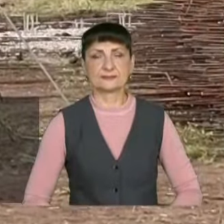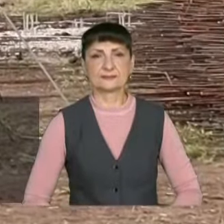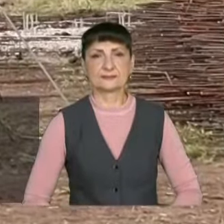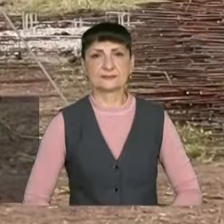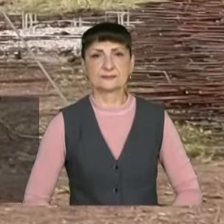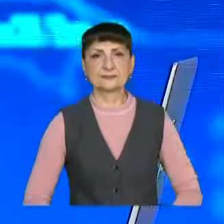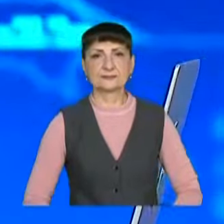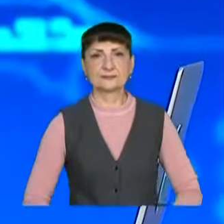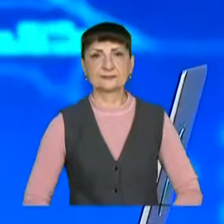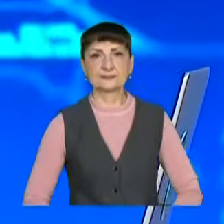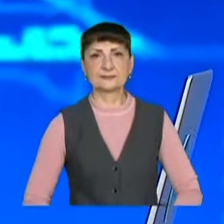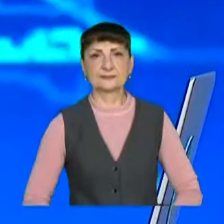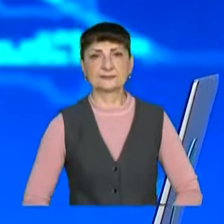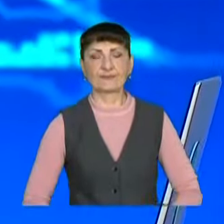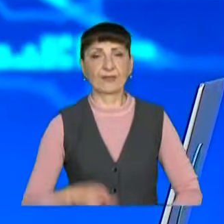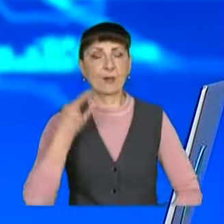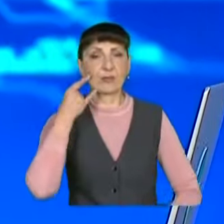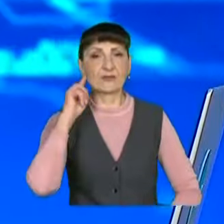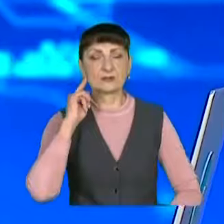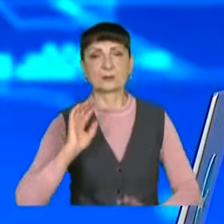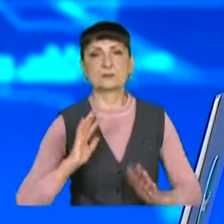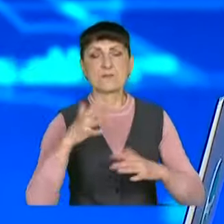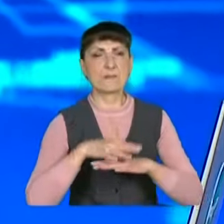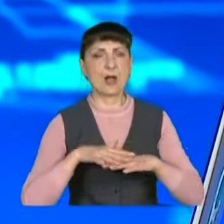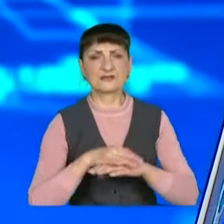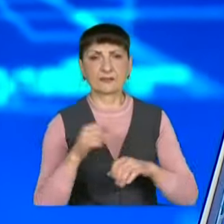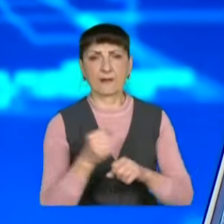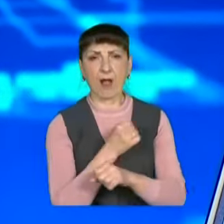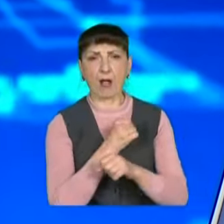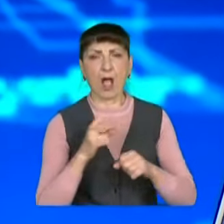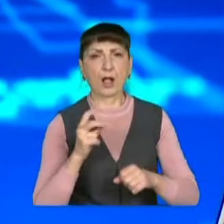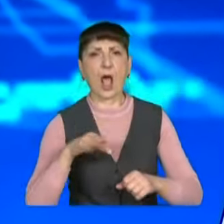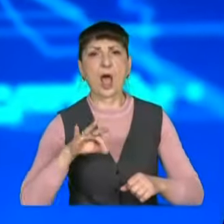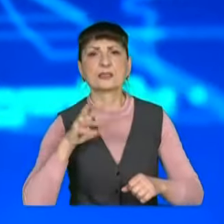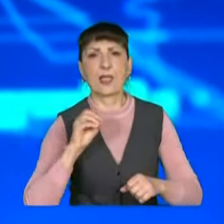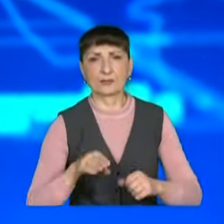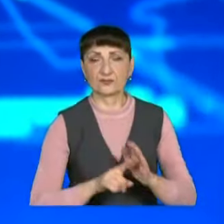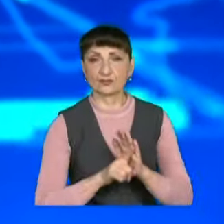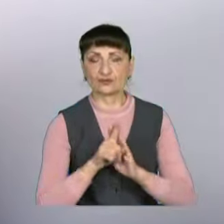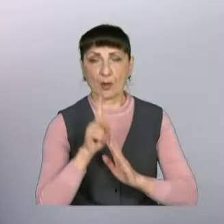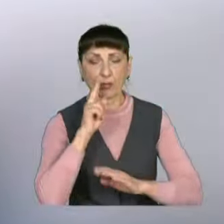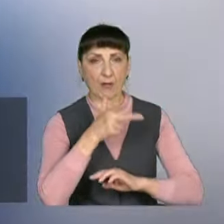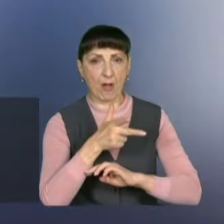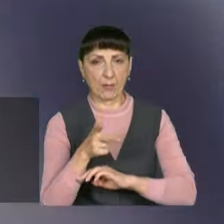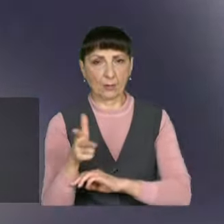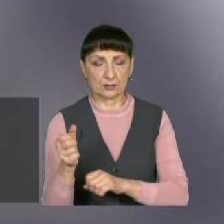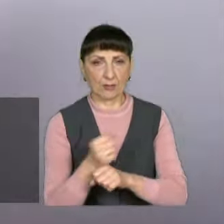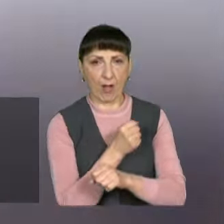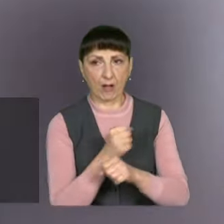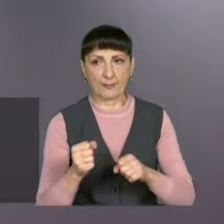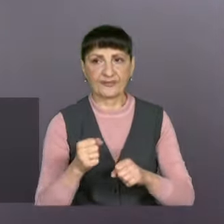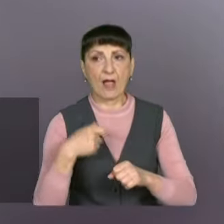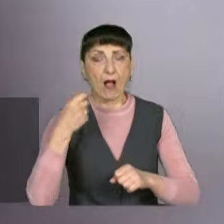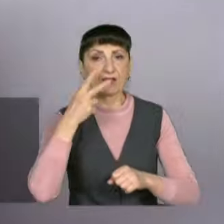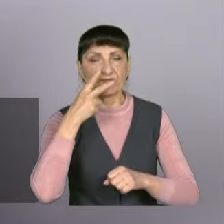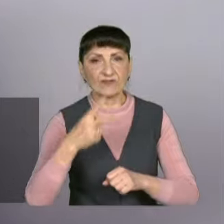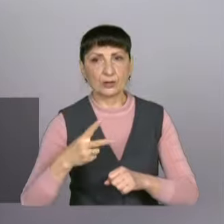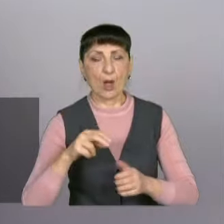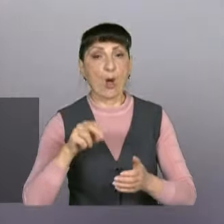область. В Павлодаре произошла массовая драка кадетов. Начало конфликта попало на камеру видеонаблюдения. На кадрах видно,